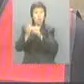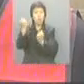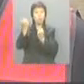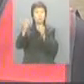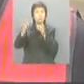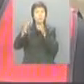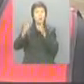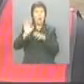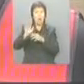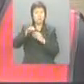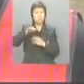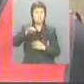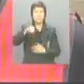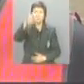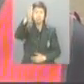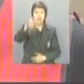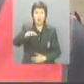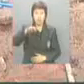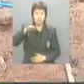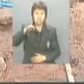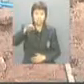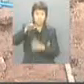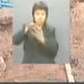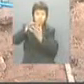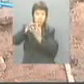พังเลิกมากไปกว่านี้ครับ